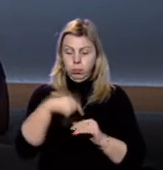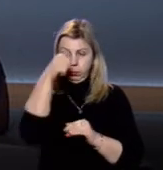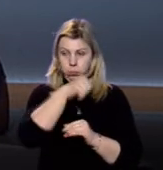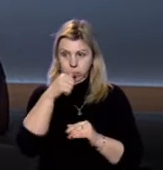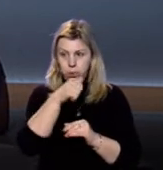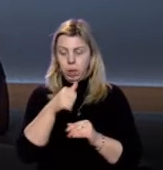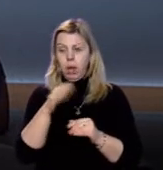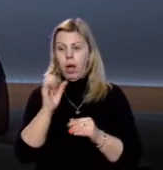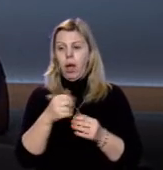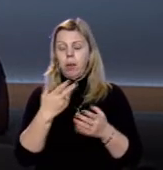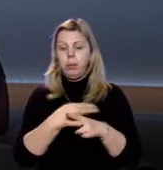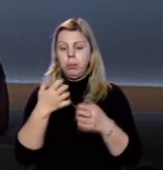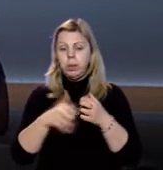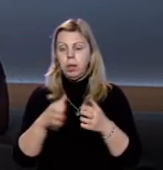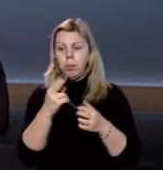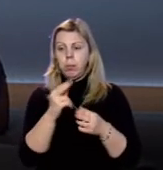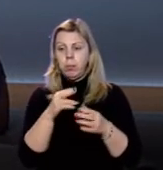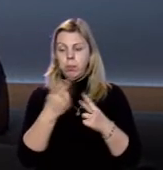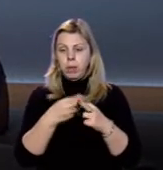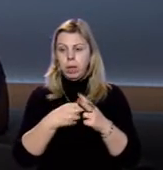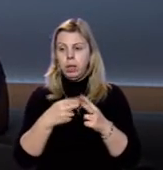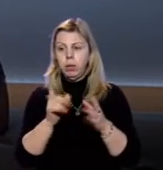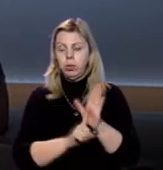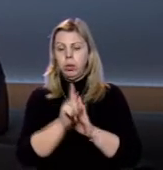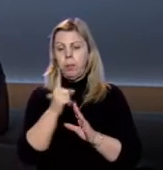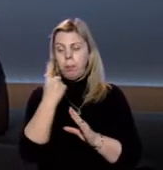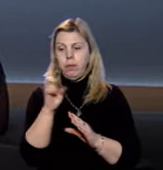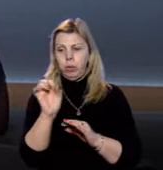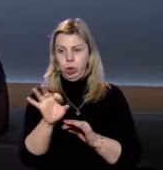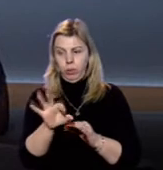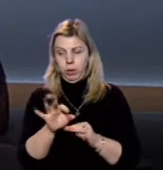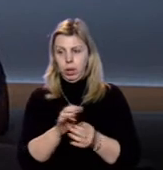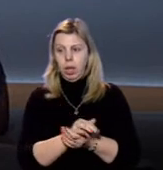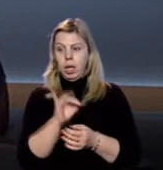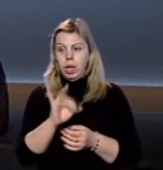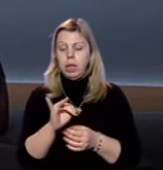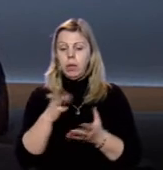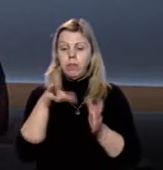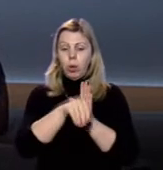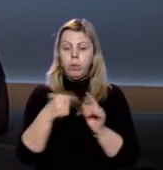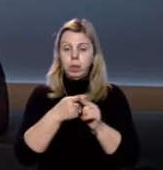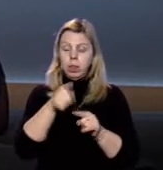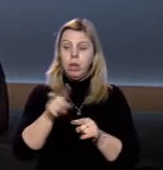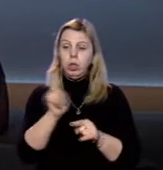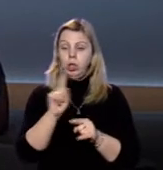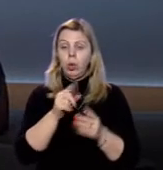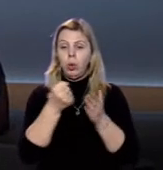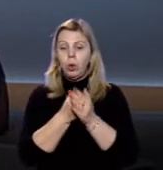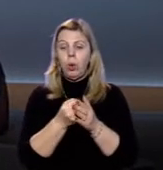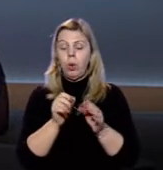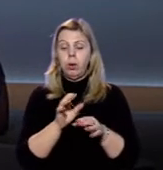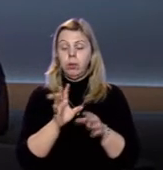року, а безпосередньо монетизація пільг вже стартувала з 1 жовтня. І враховуючи те, що до